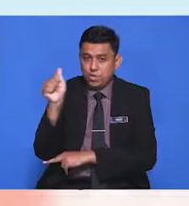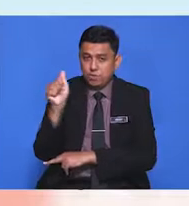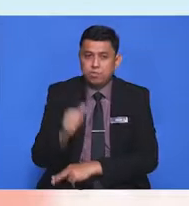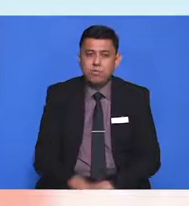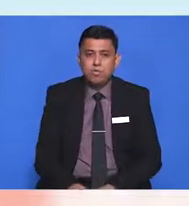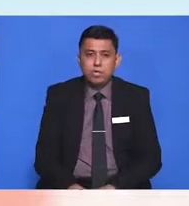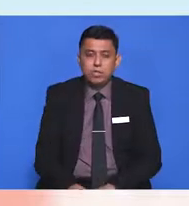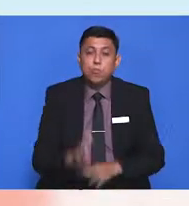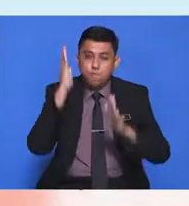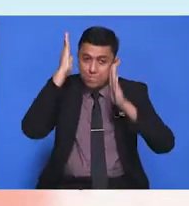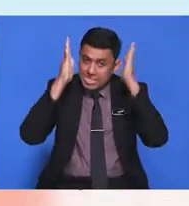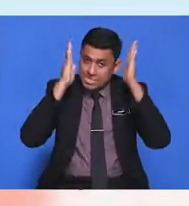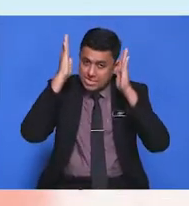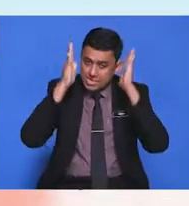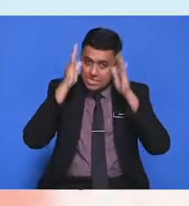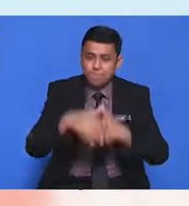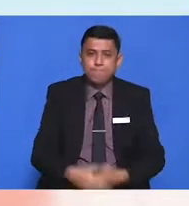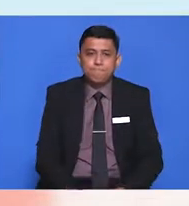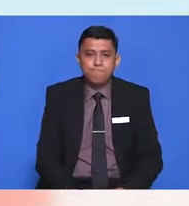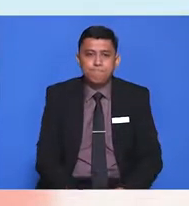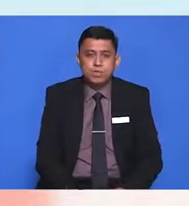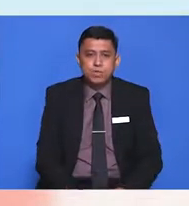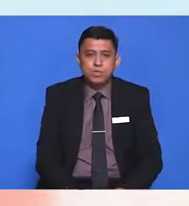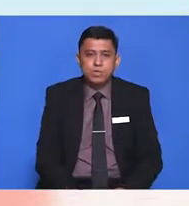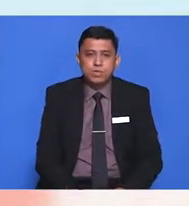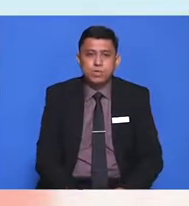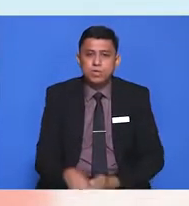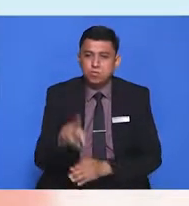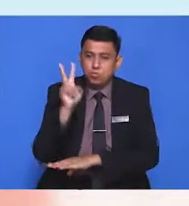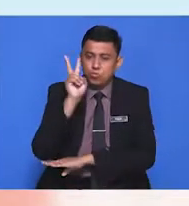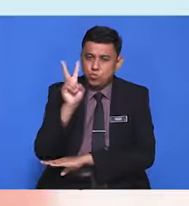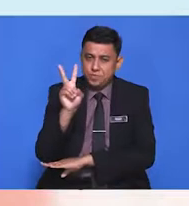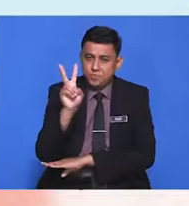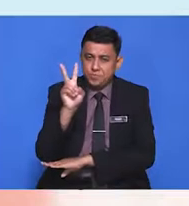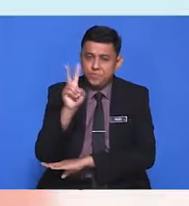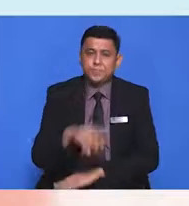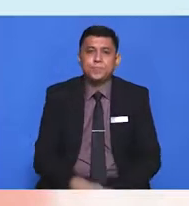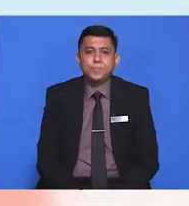Semenanjung Malaysia. Nyatakan nama negara Asia Tenggara bagi label 2.